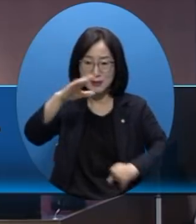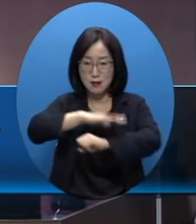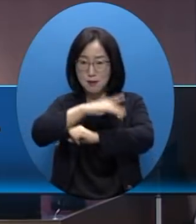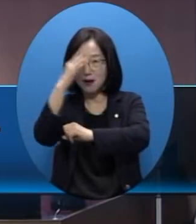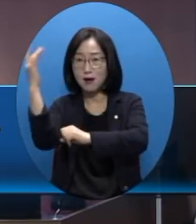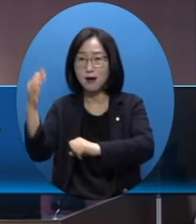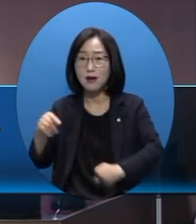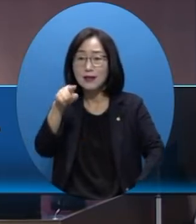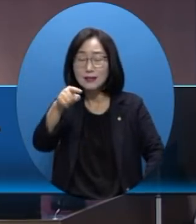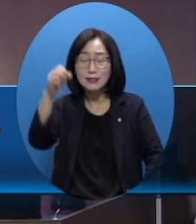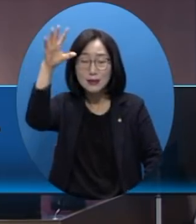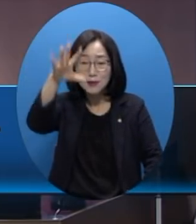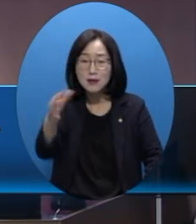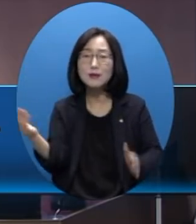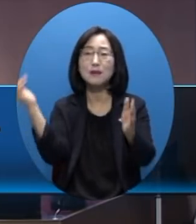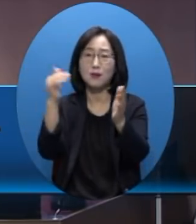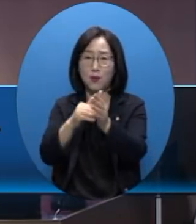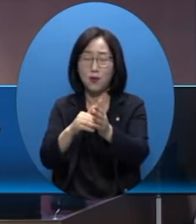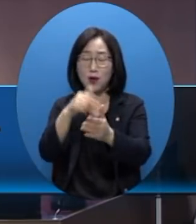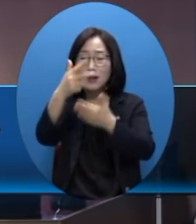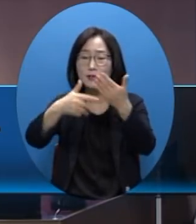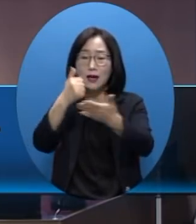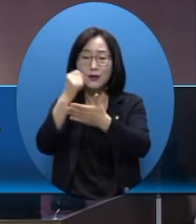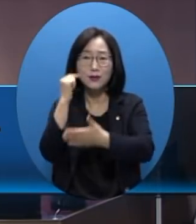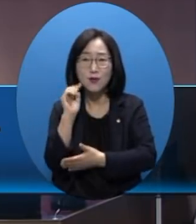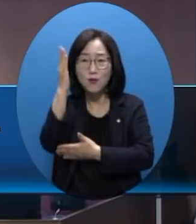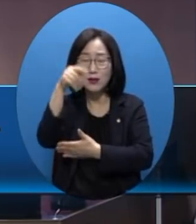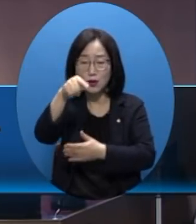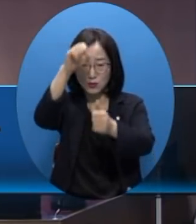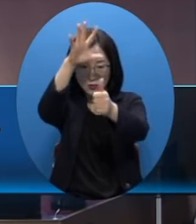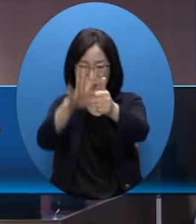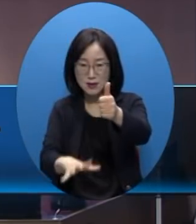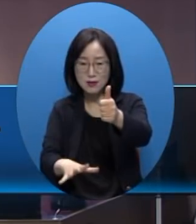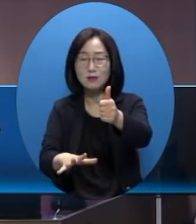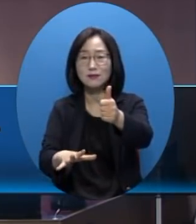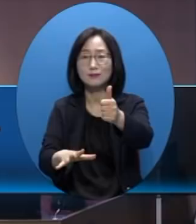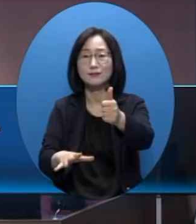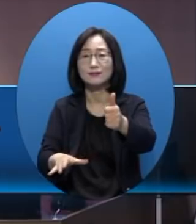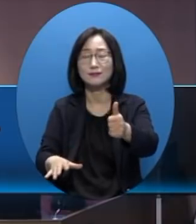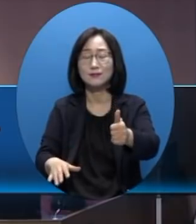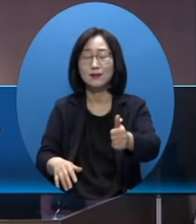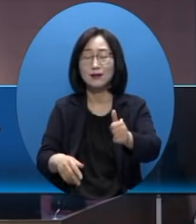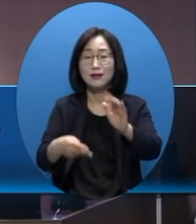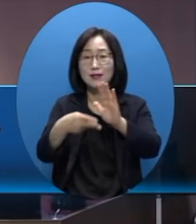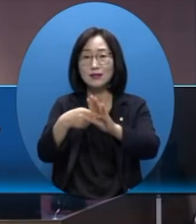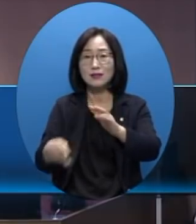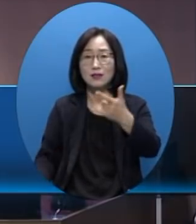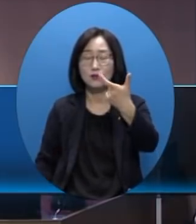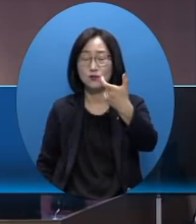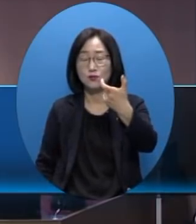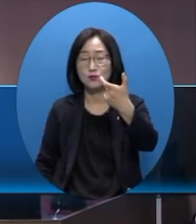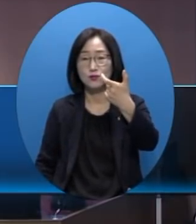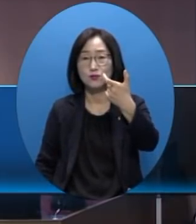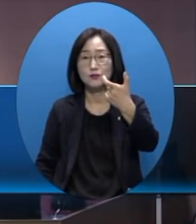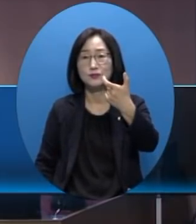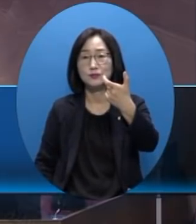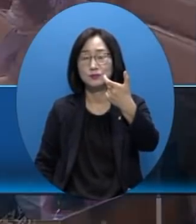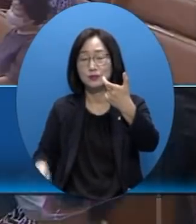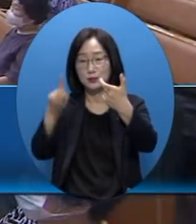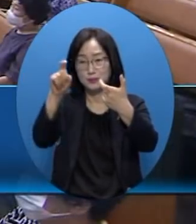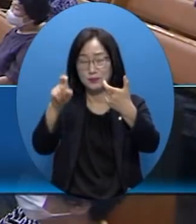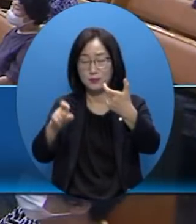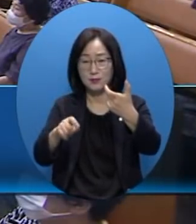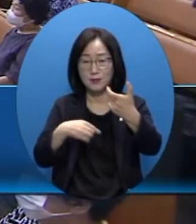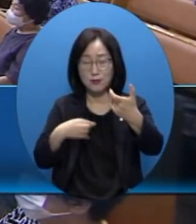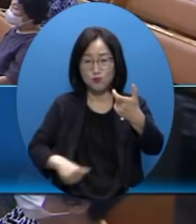발하라, 이는 내 빛이 이르렀고 야훼 영광이 내 위에 임하였음이니라. 이사야 6장 10절, 19절, 20절입니다. 내가